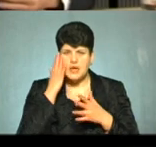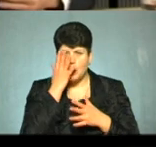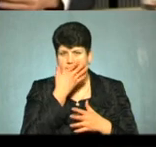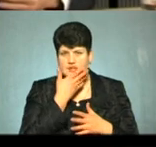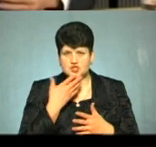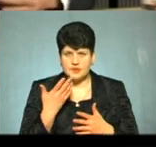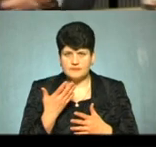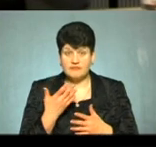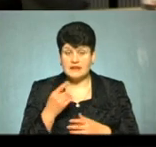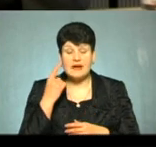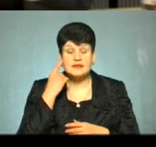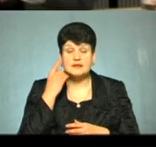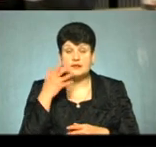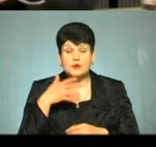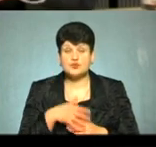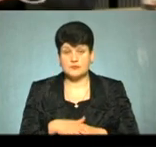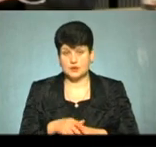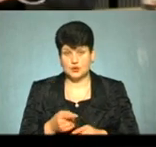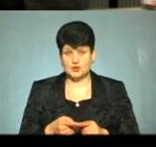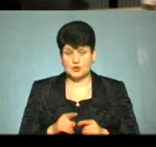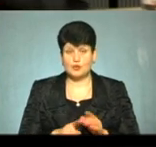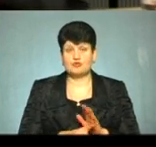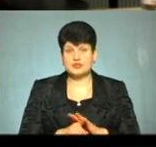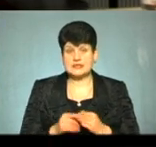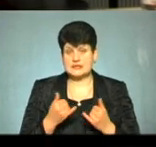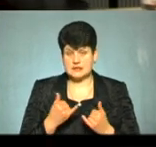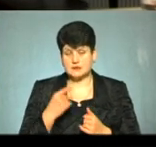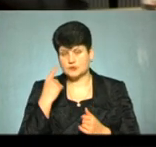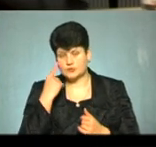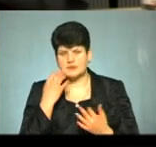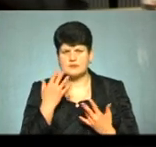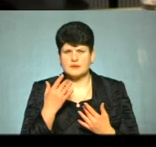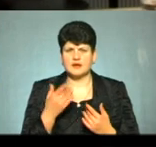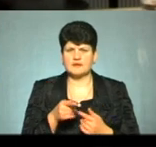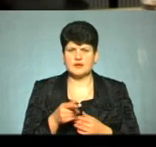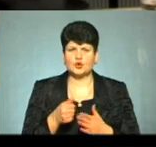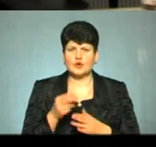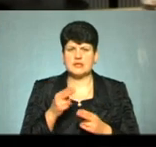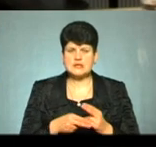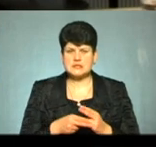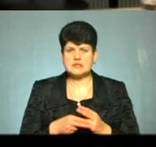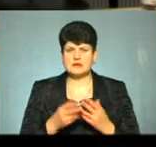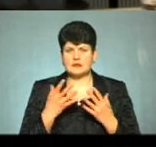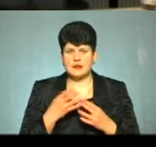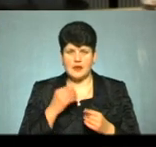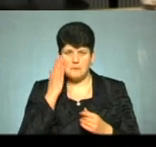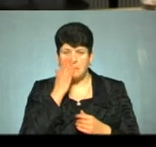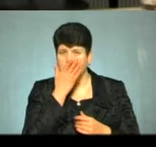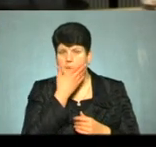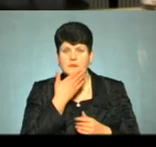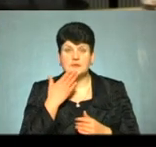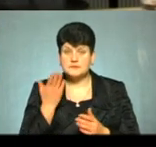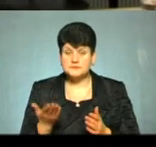обличчя. Ви не усвідомлюєте цього. Почніть зараз звертати увагу, скільки ви до кінця робочого дня торкнетеся до